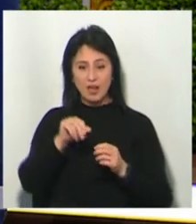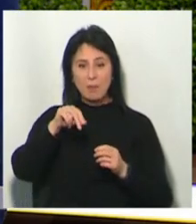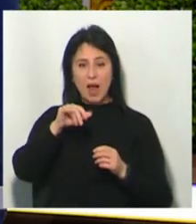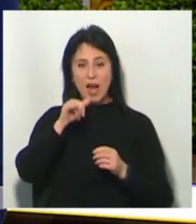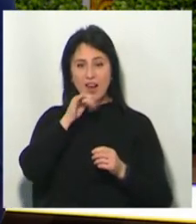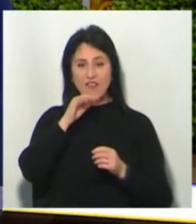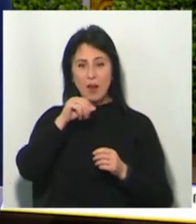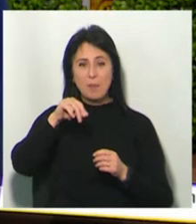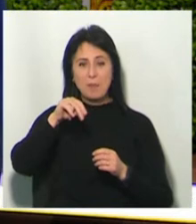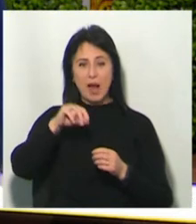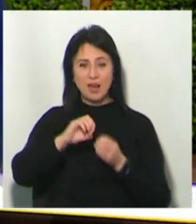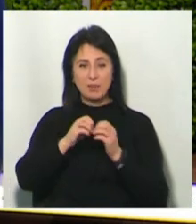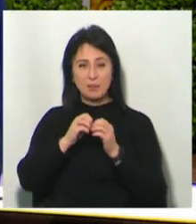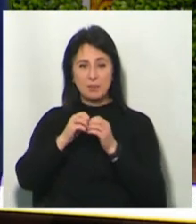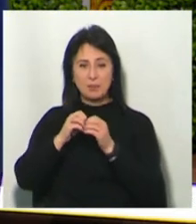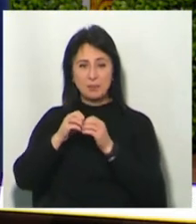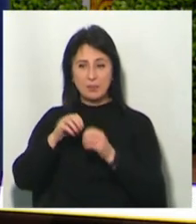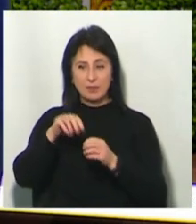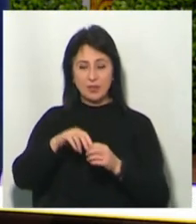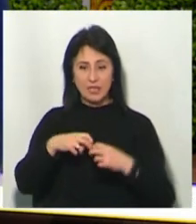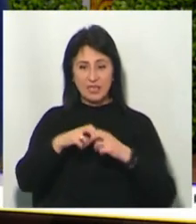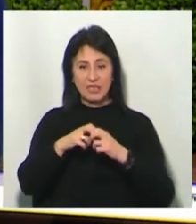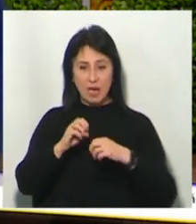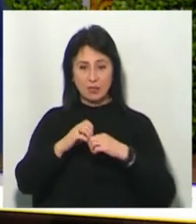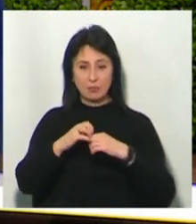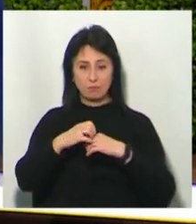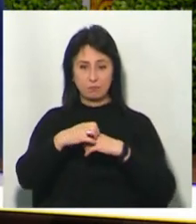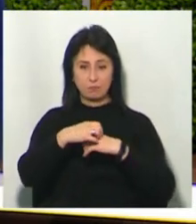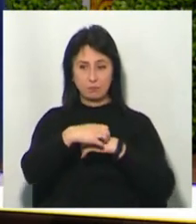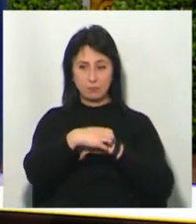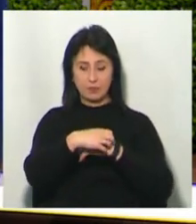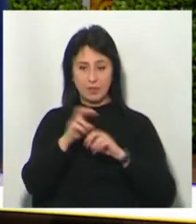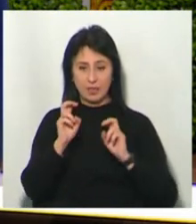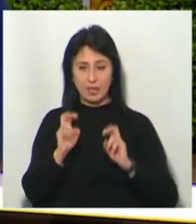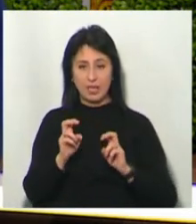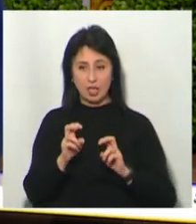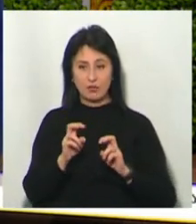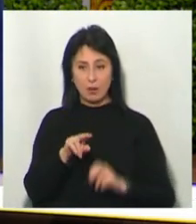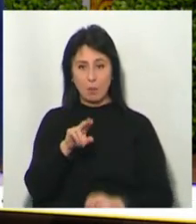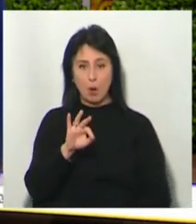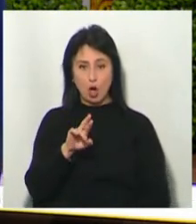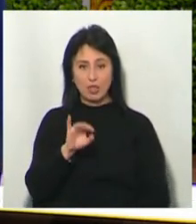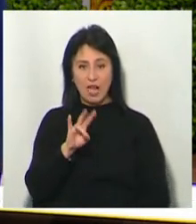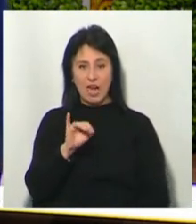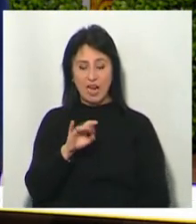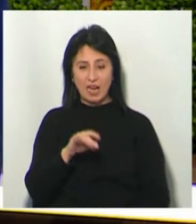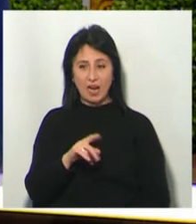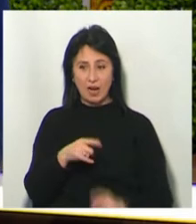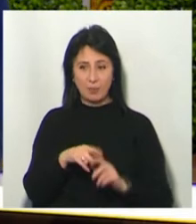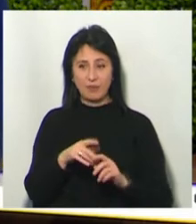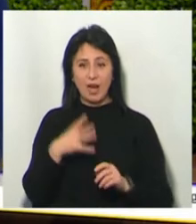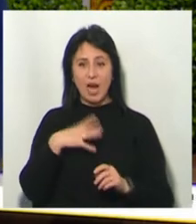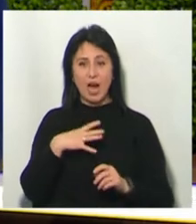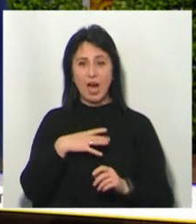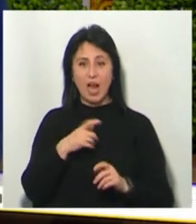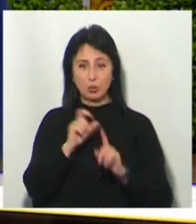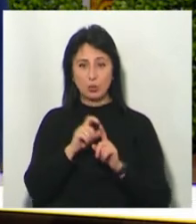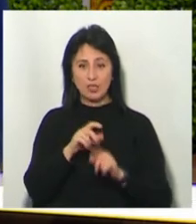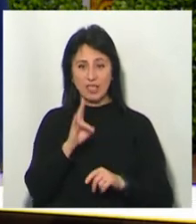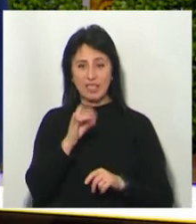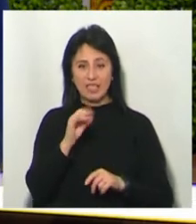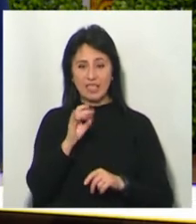დაგროვებას, მარილების კრისტალების დაგროვებას სახსრებში, ეგრეთ წოდებული პოდაგრა, ნიკრისის ქარი ქართულ ტერმინს